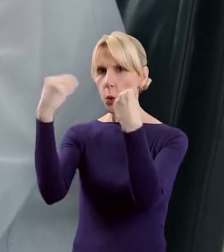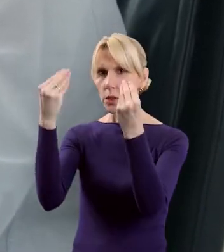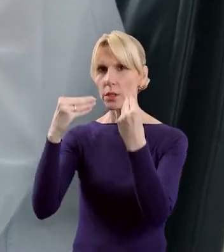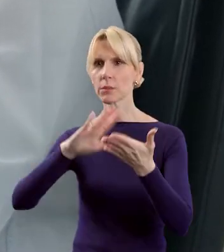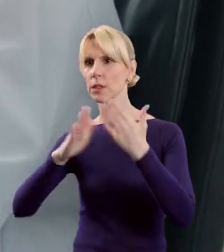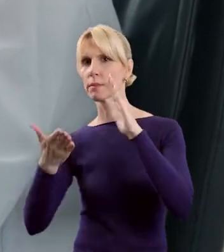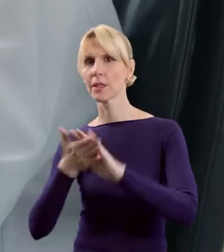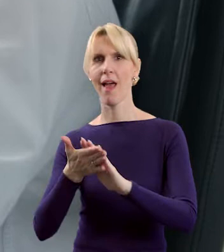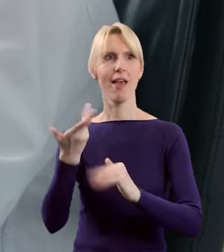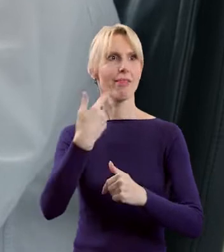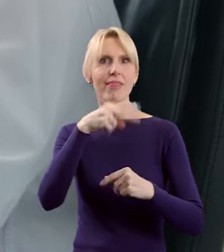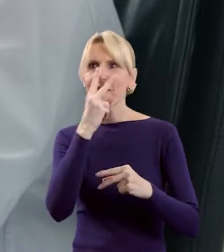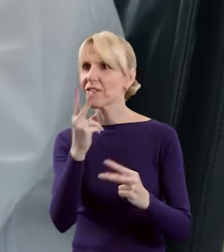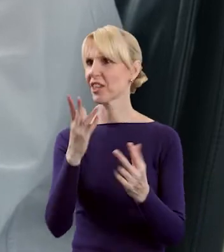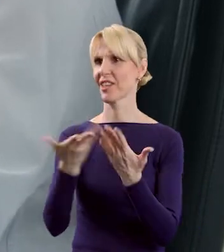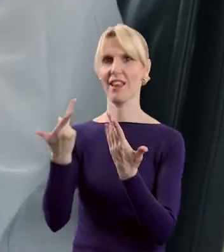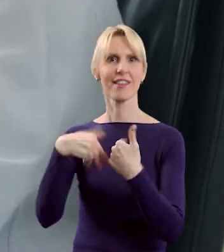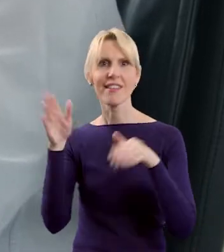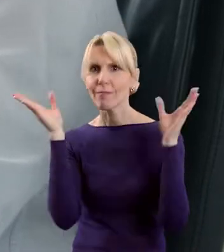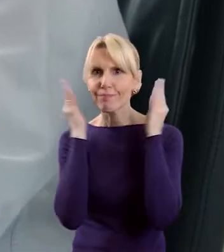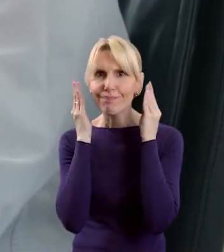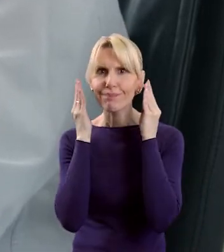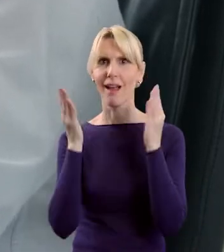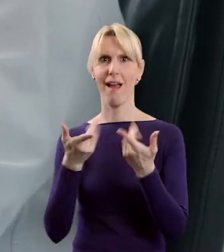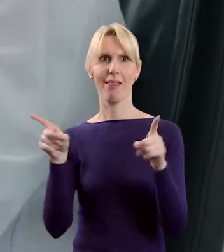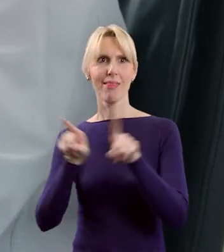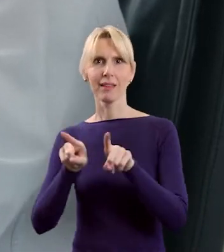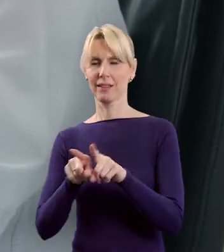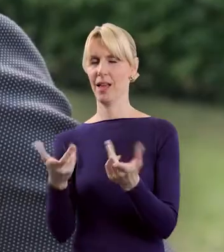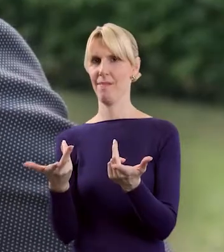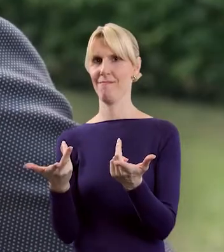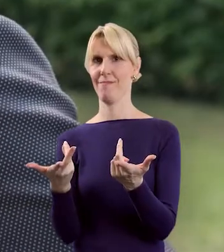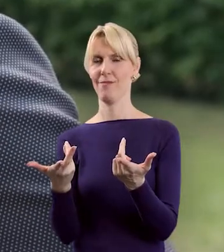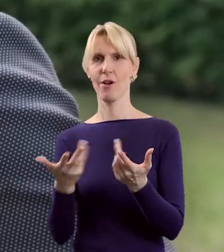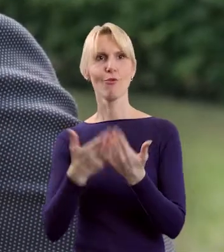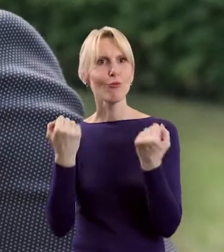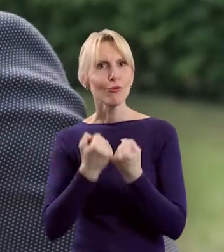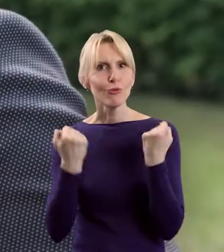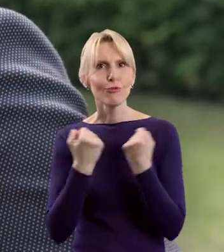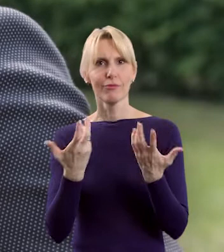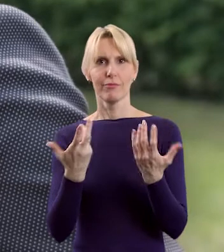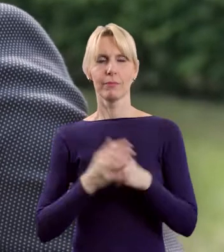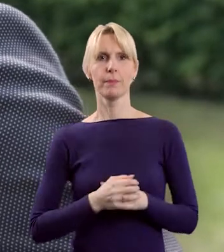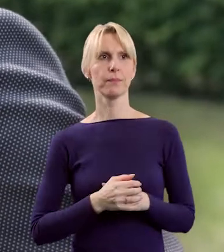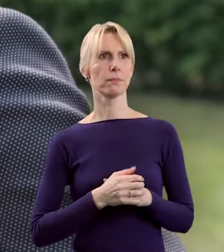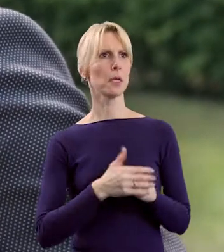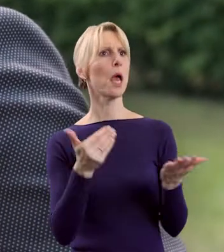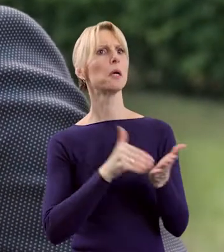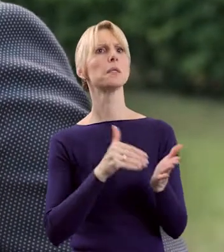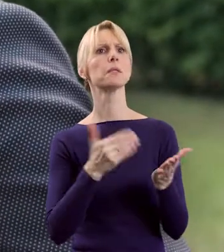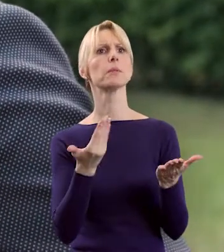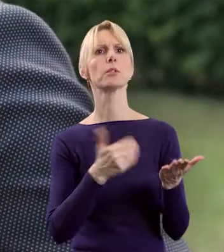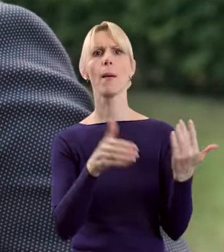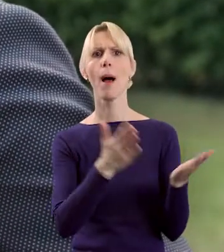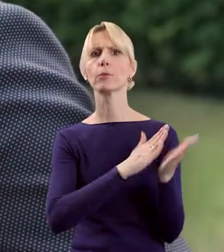widzieć, nie słyszeć, co to znaczy pokonywać najróżniejsze trudności. Często pytano nas, jak długo trzeba się do tego przygotowywać. Zawsze